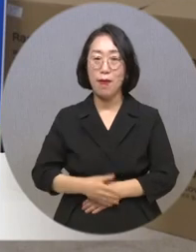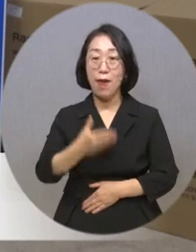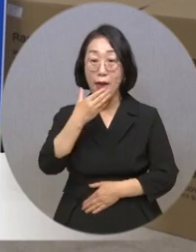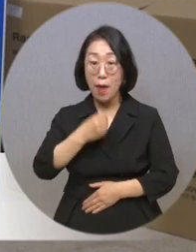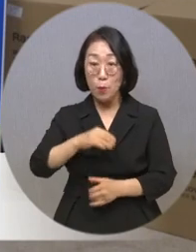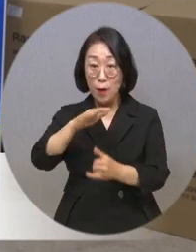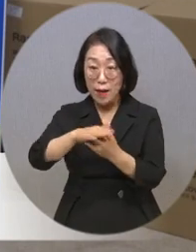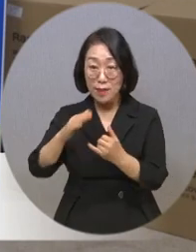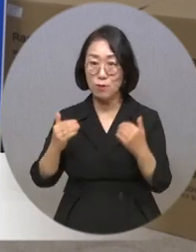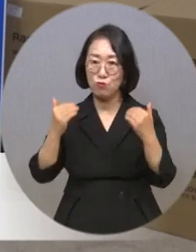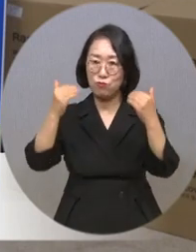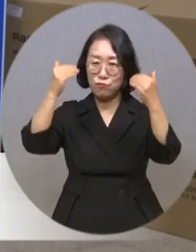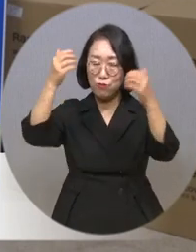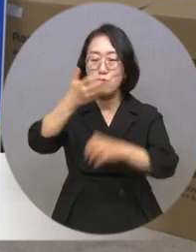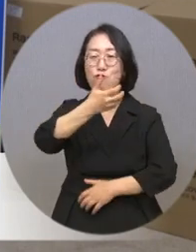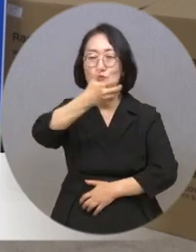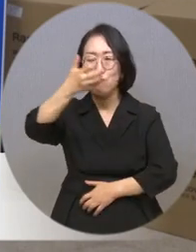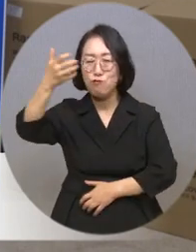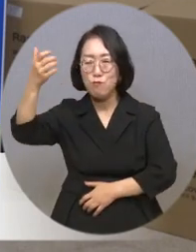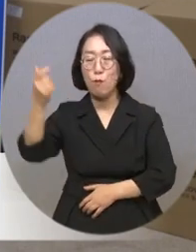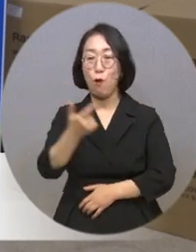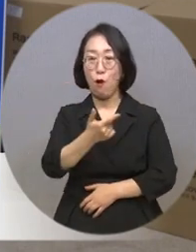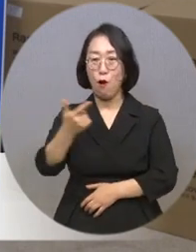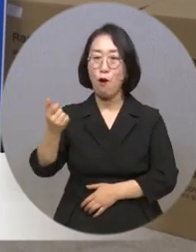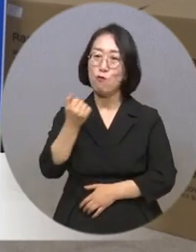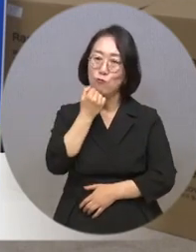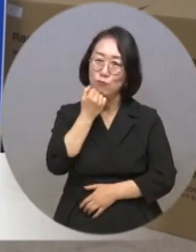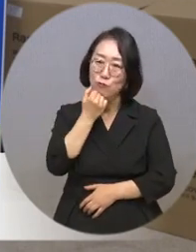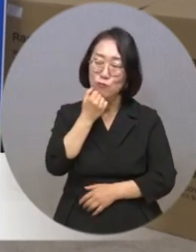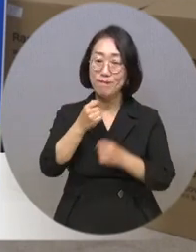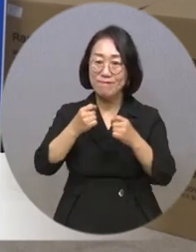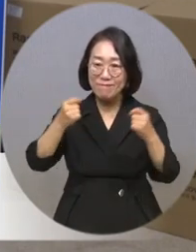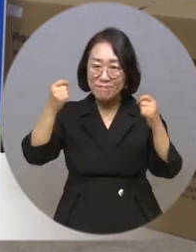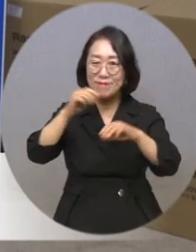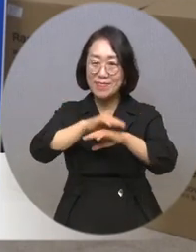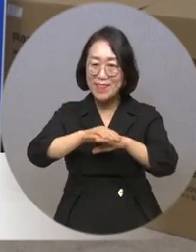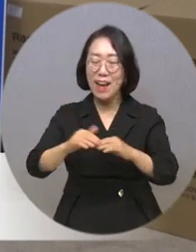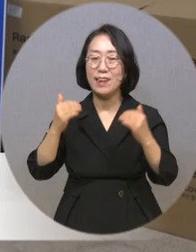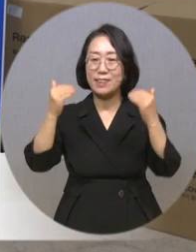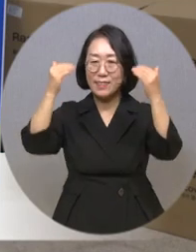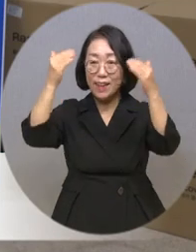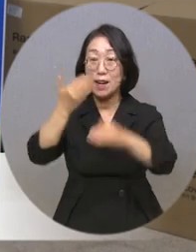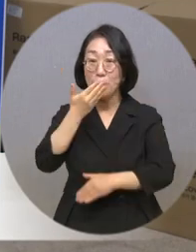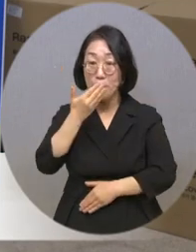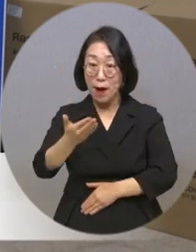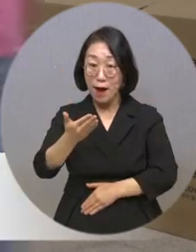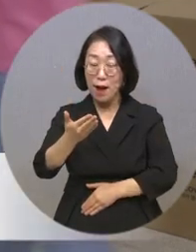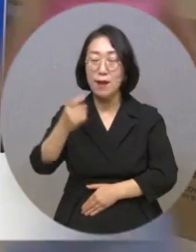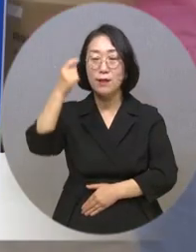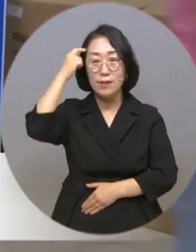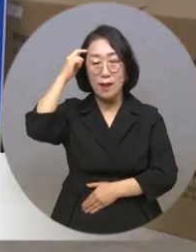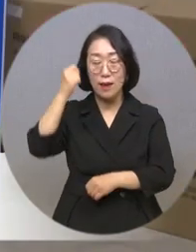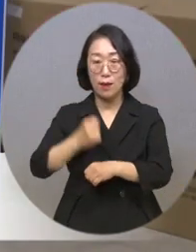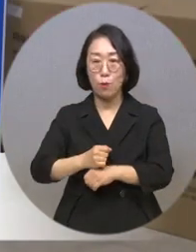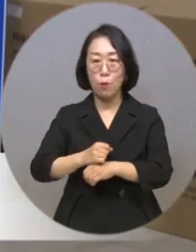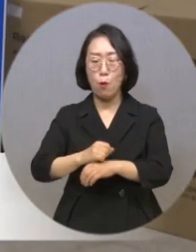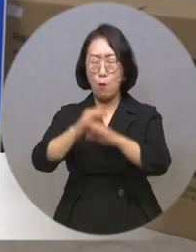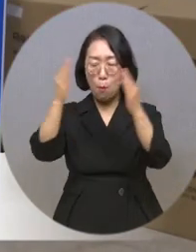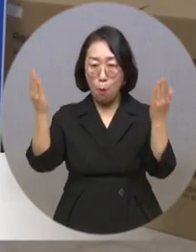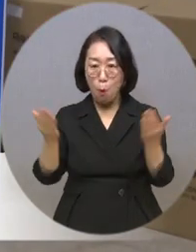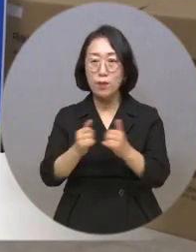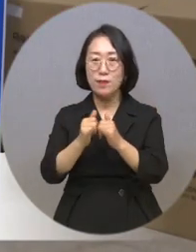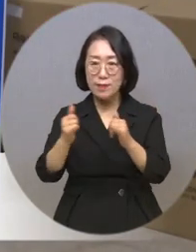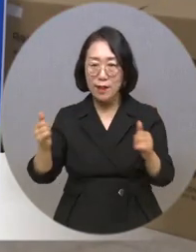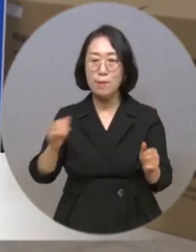아이들이 꿈을 크게 가질 수도 있고 많이 웃을 수 있는 그런 아이들로 자랄 수 있었으면 좋겠다는 생각을 했고요. 온 마을이